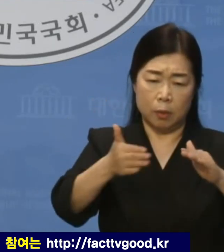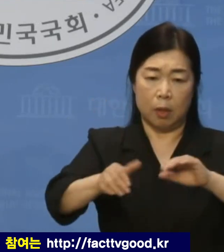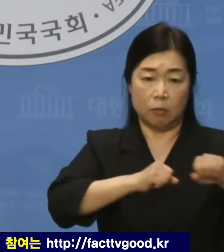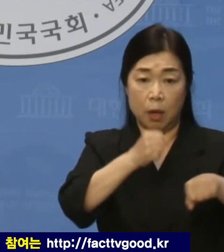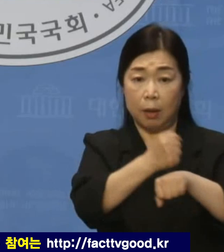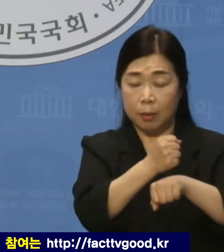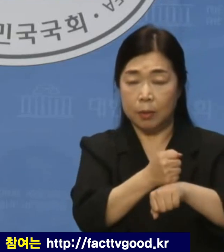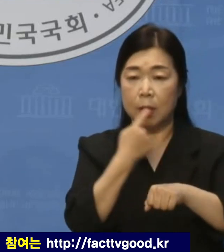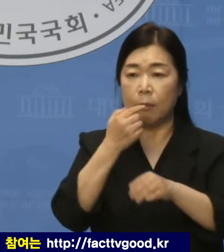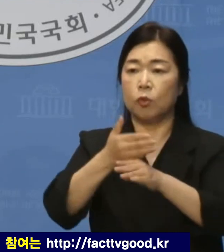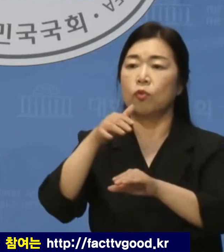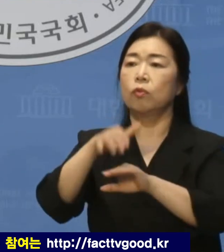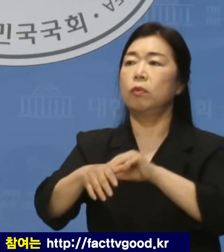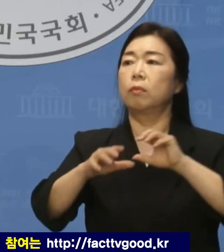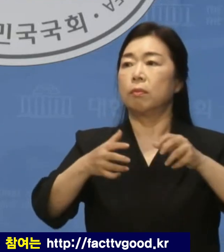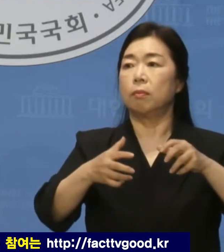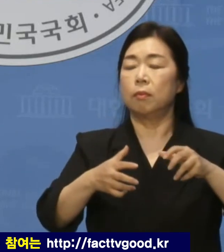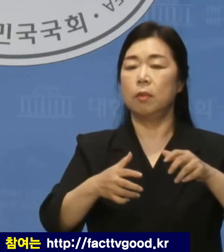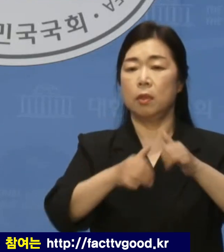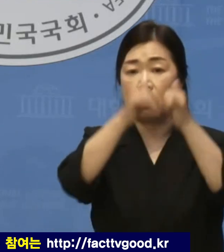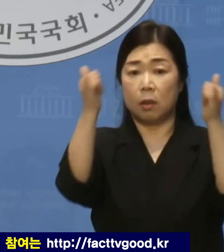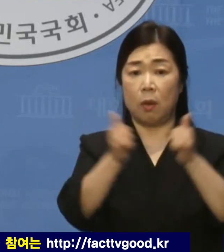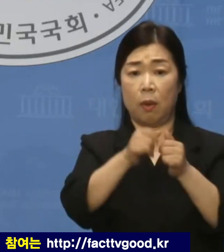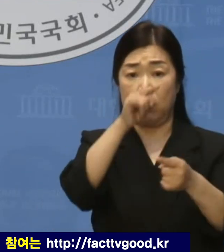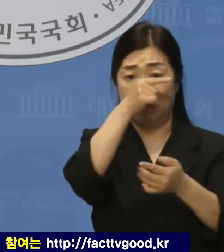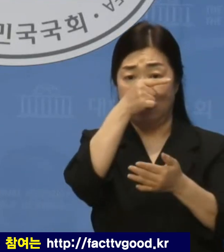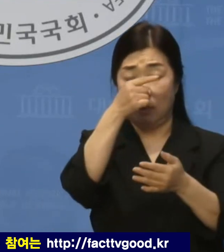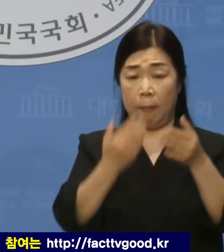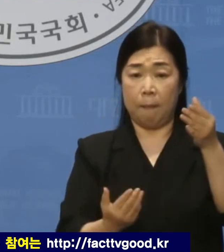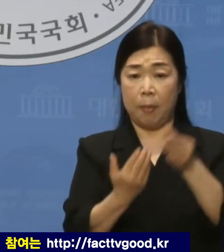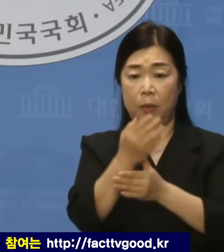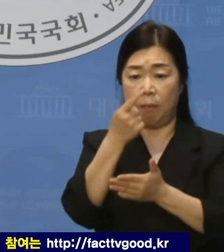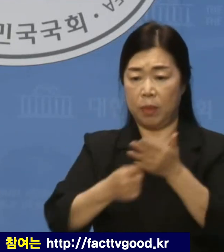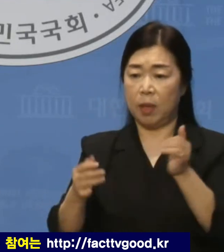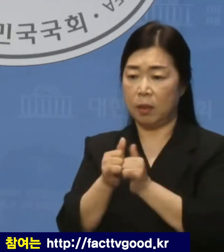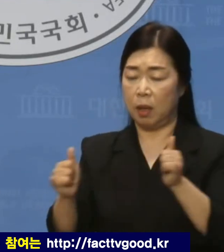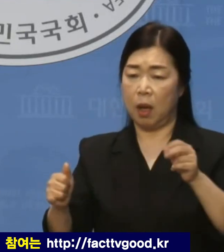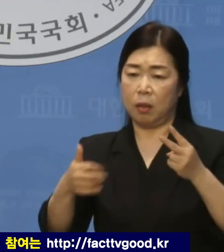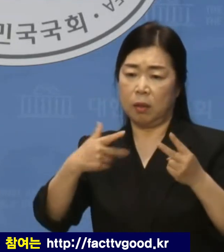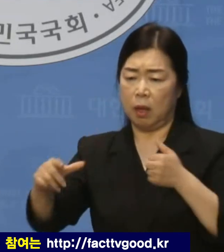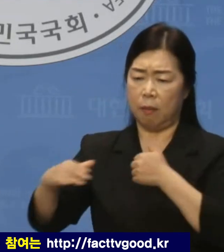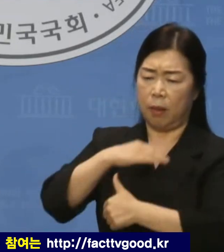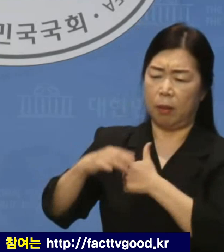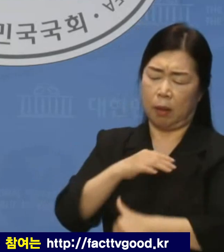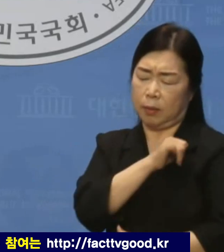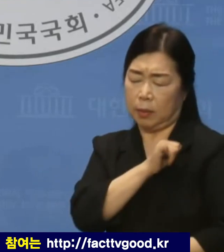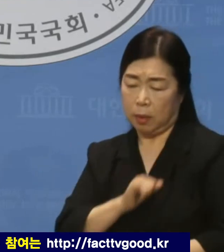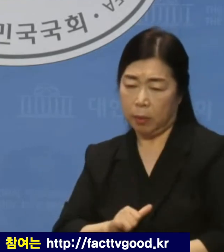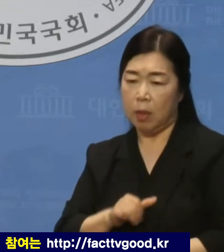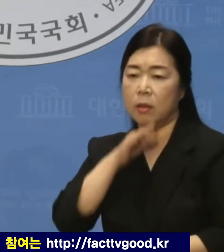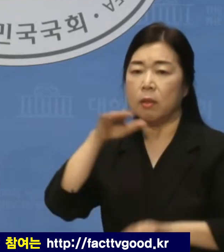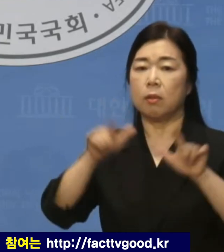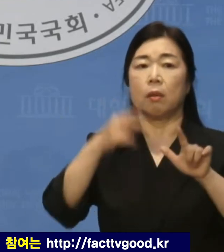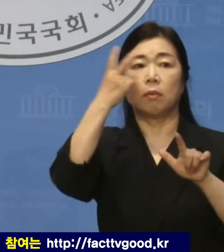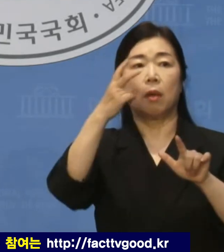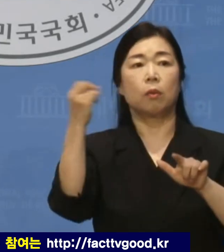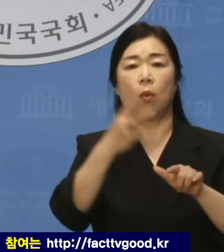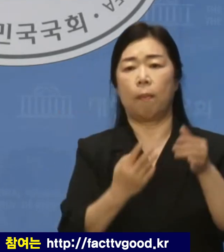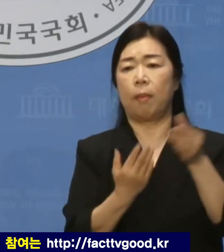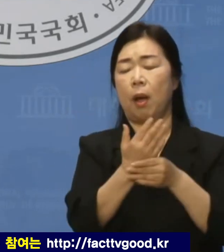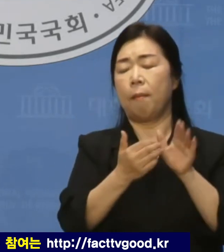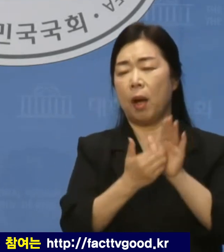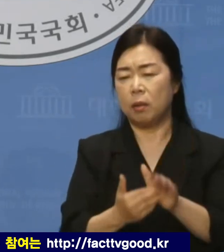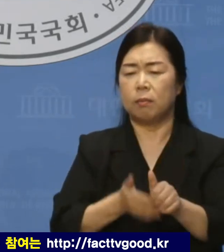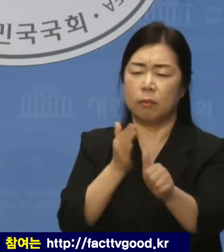구성되는 민주국가에서 언제까지 사회적 참사의 피해자가 2차 가해까지 감내하면서 진상규명과 재발 방지를